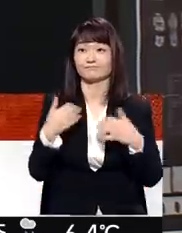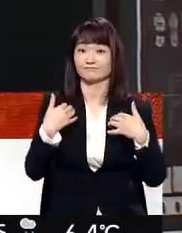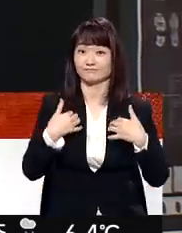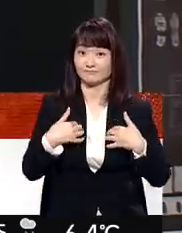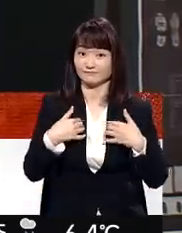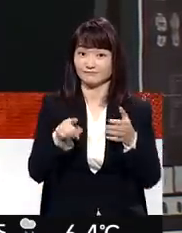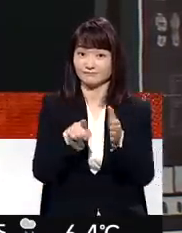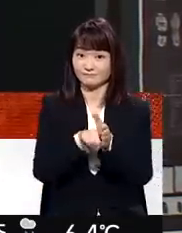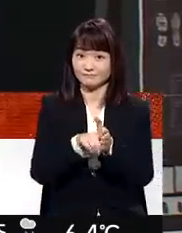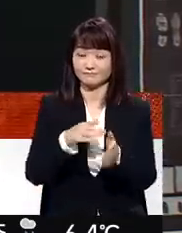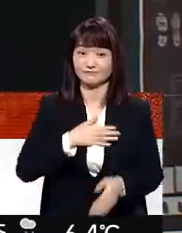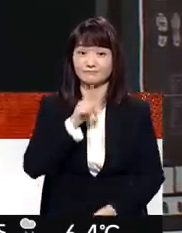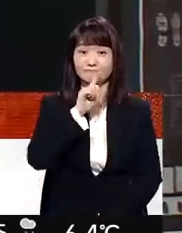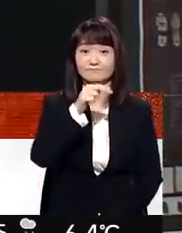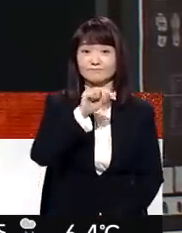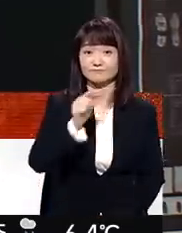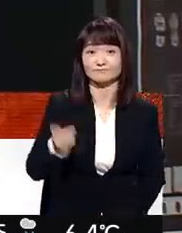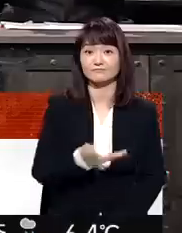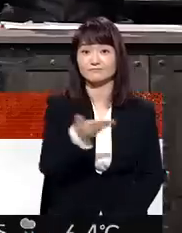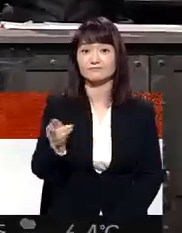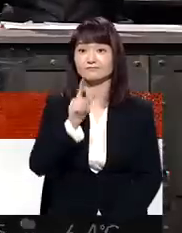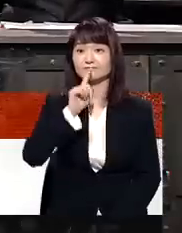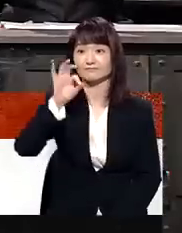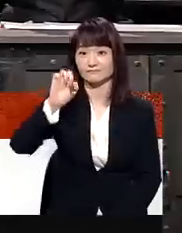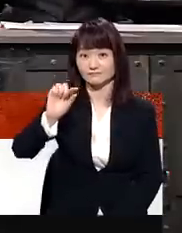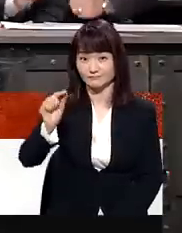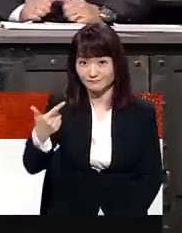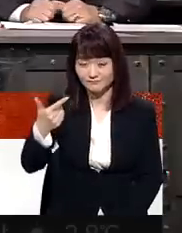해주세요 의리로 함께하는 아스에서 여러분의